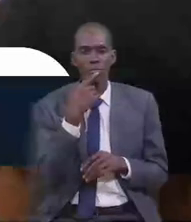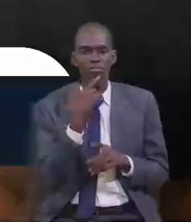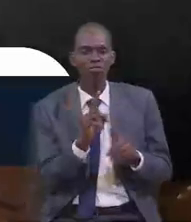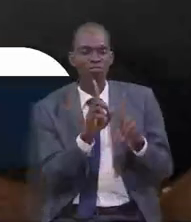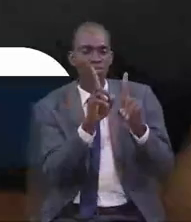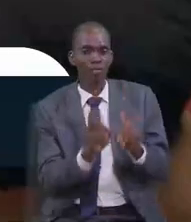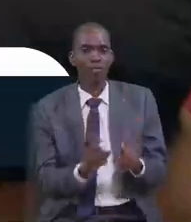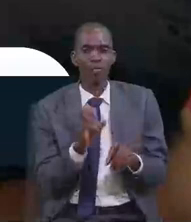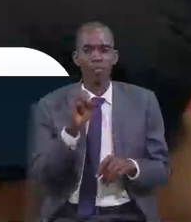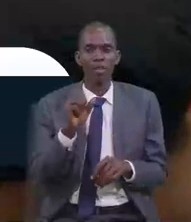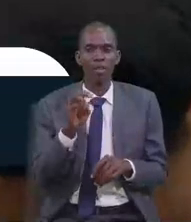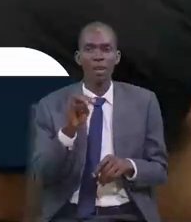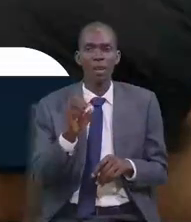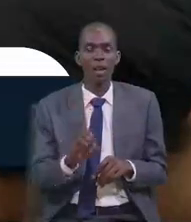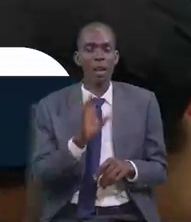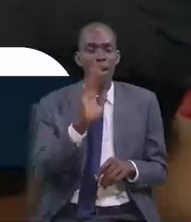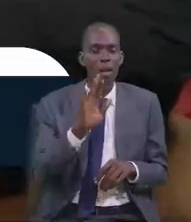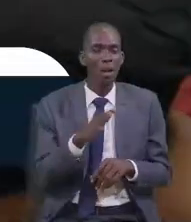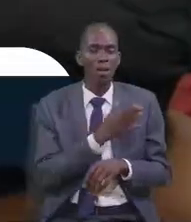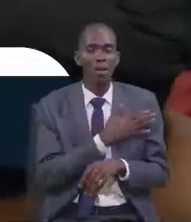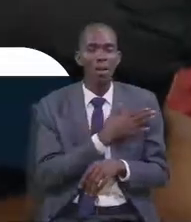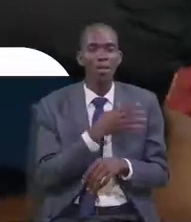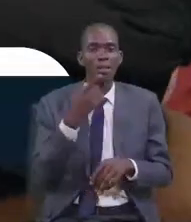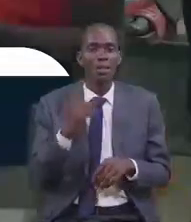toi, Samson. Et